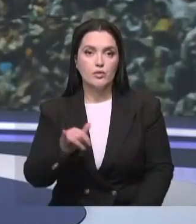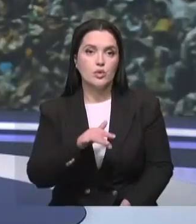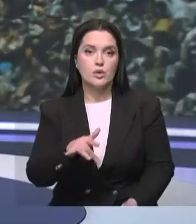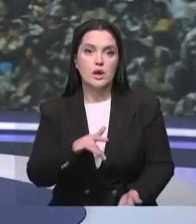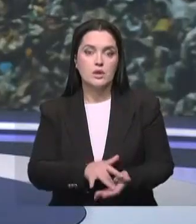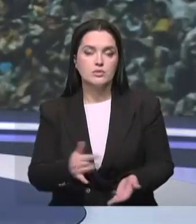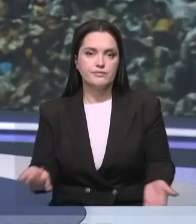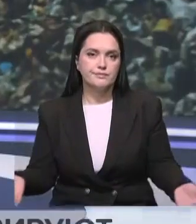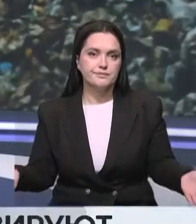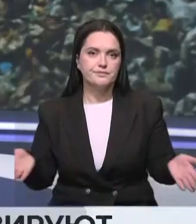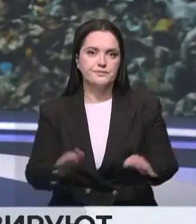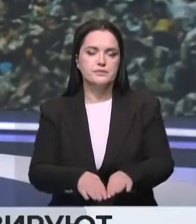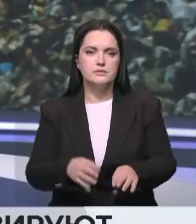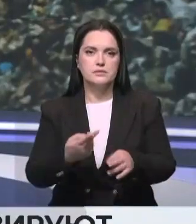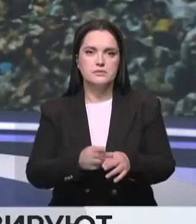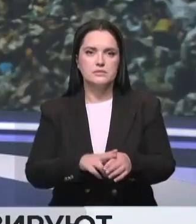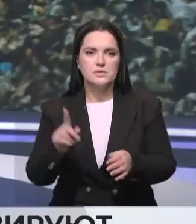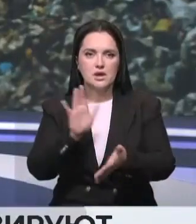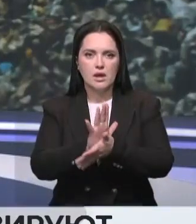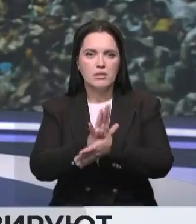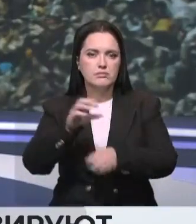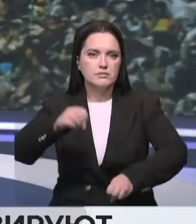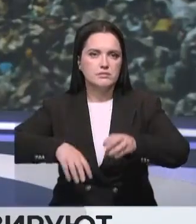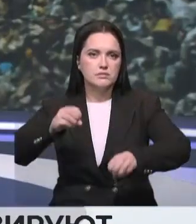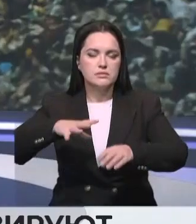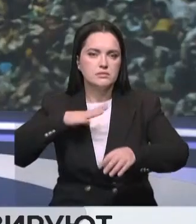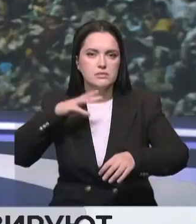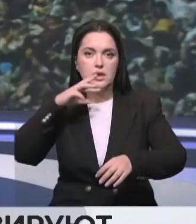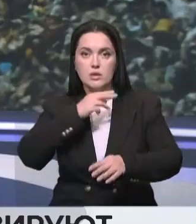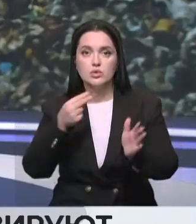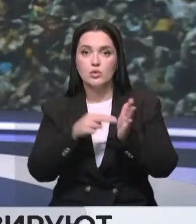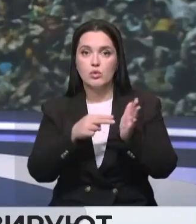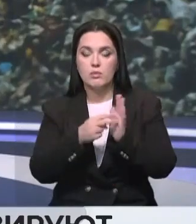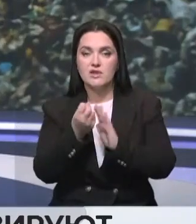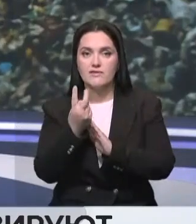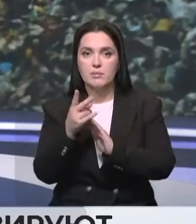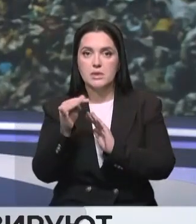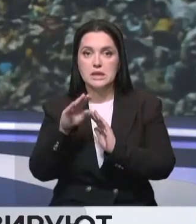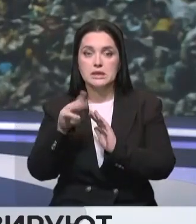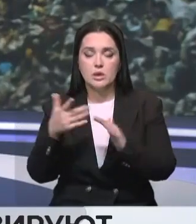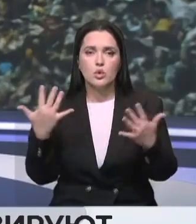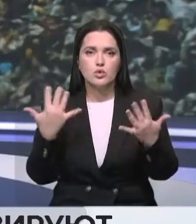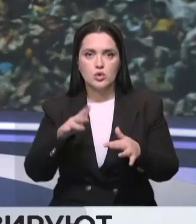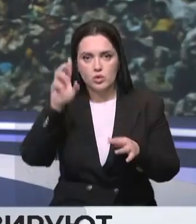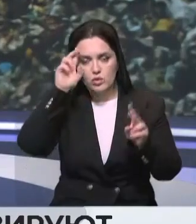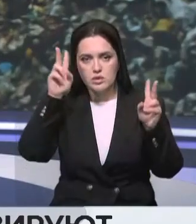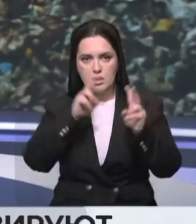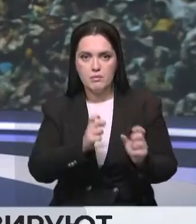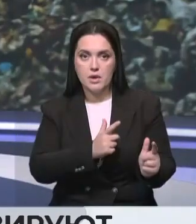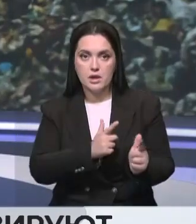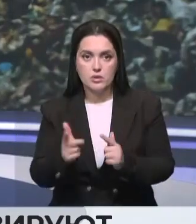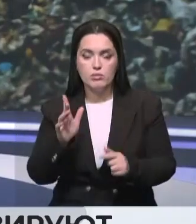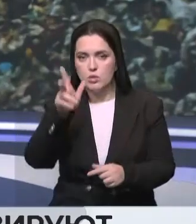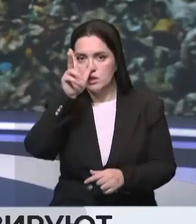В Уральске рекультивируют полигон твердых бытовых отходов. Проект стоимостью 12 миллиардов тенге уже прошел госэкспертизу. Работы рассчитаны